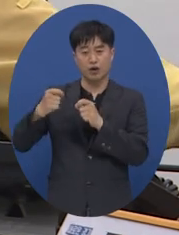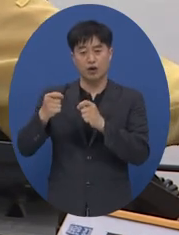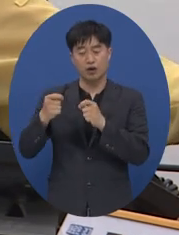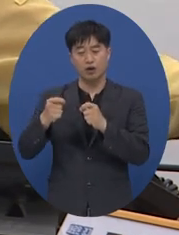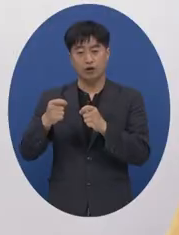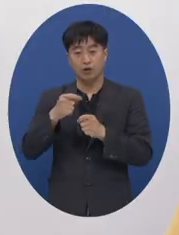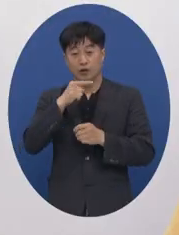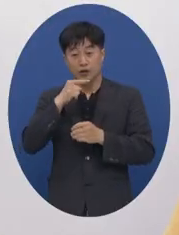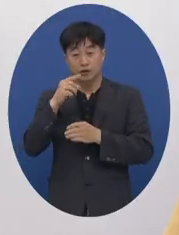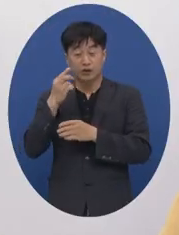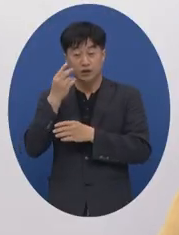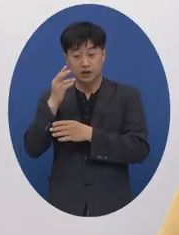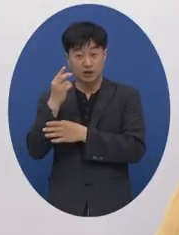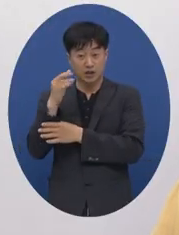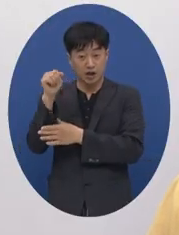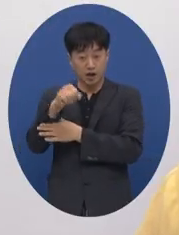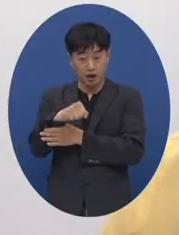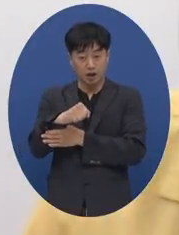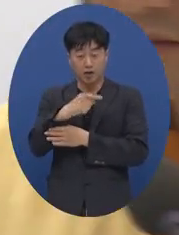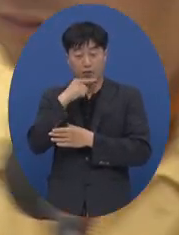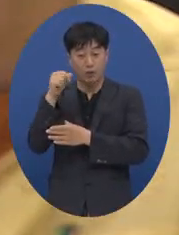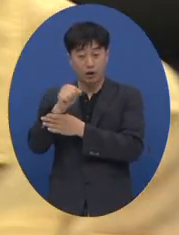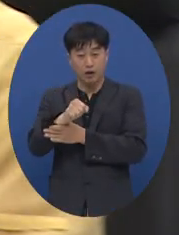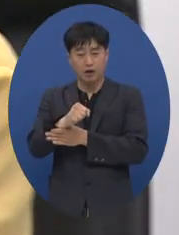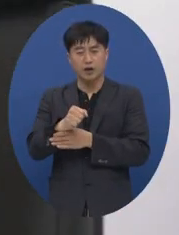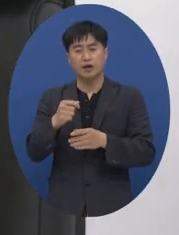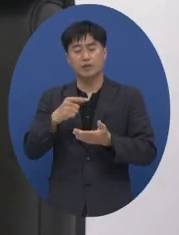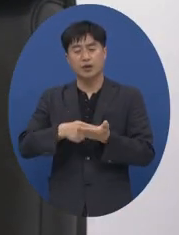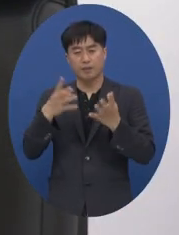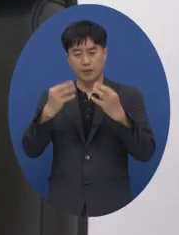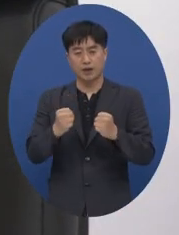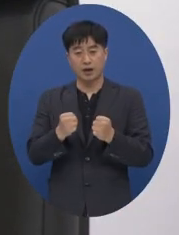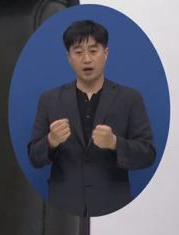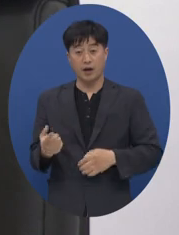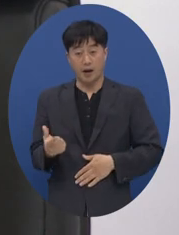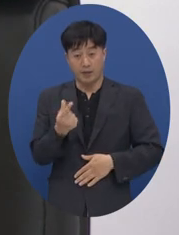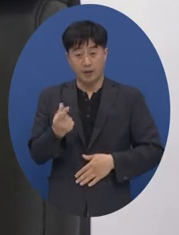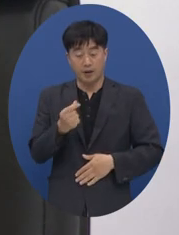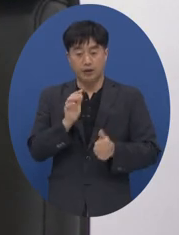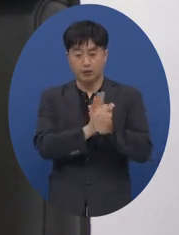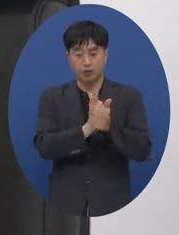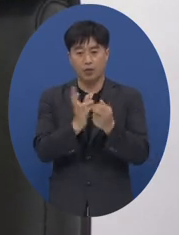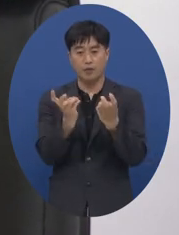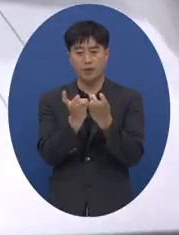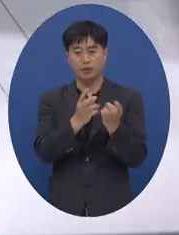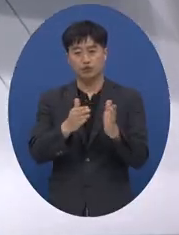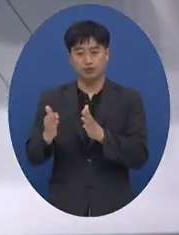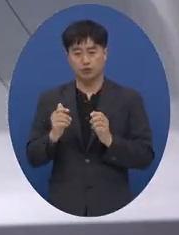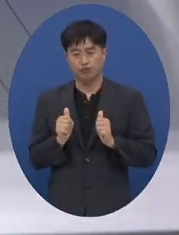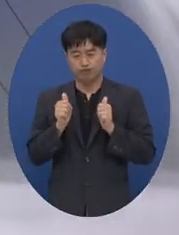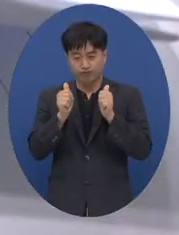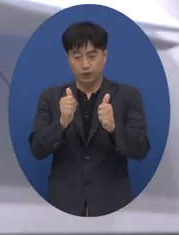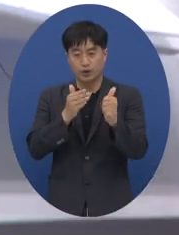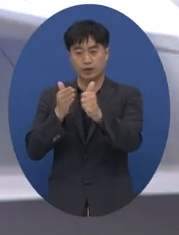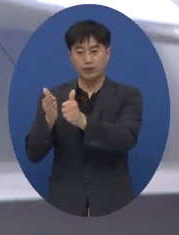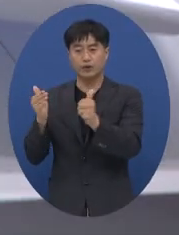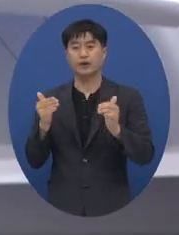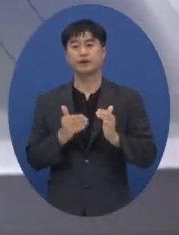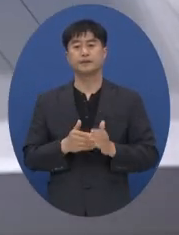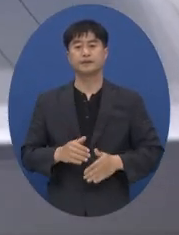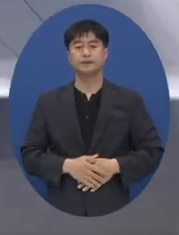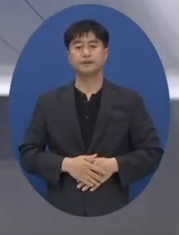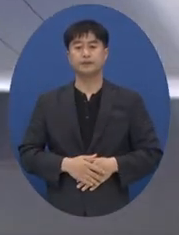등 농작물 피해가 많다며 신속한 복구와 피해 조사 및 지원 대책 마련에 최선을 다해달라고